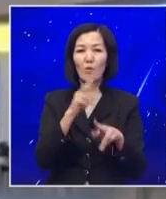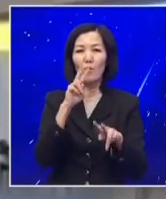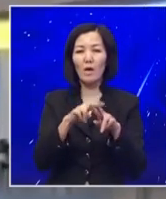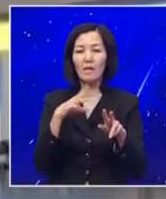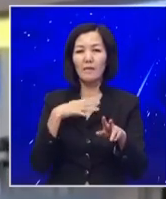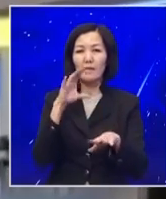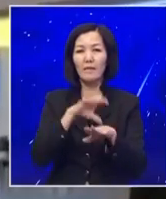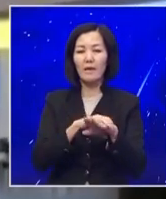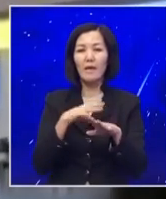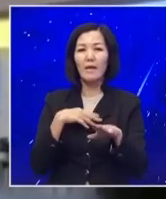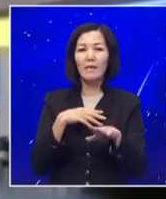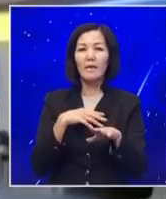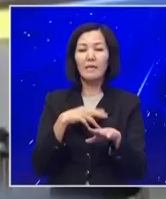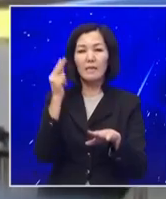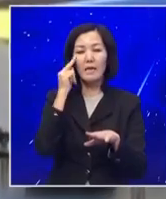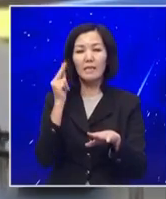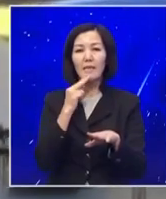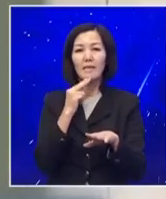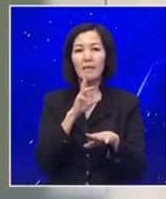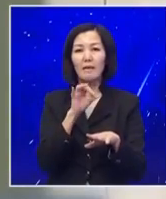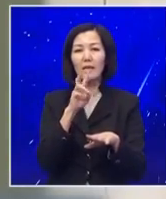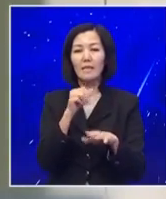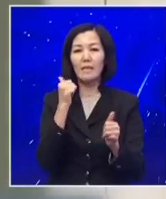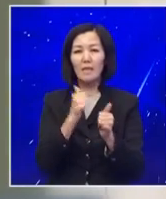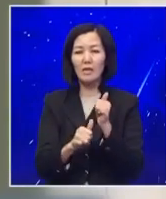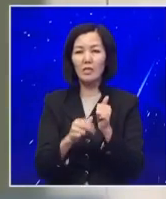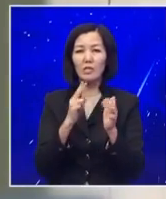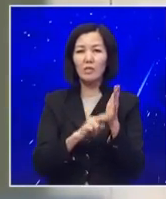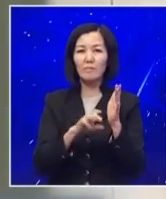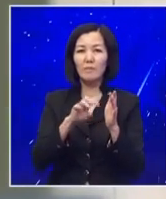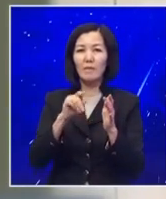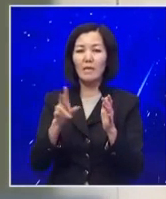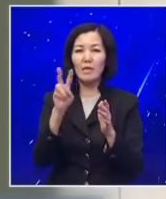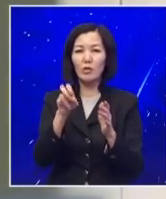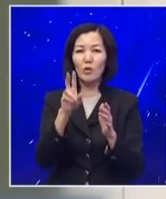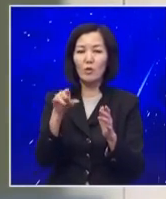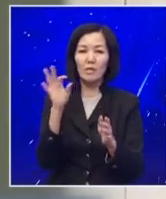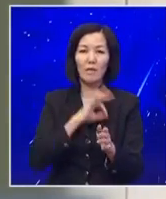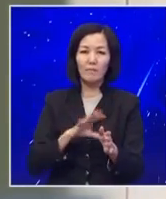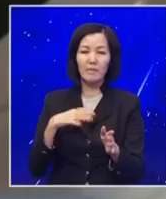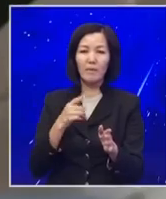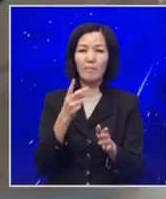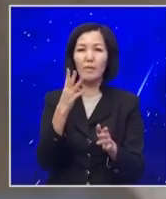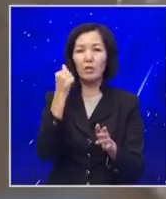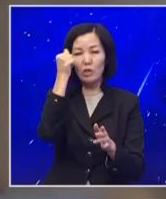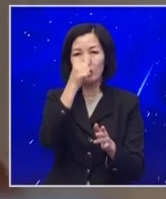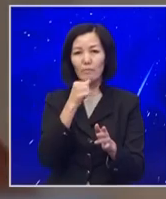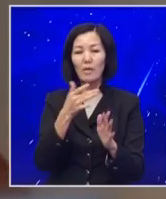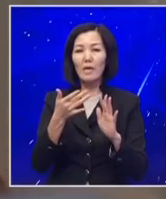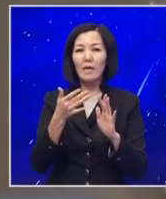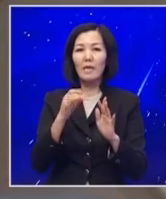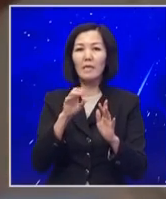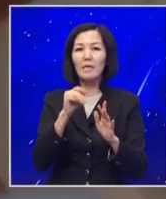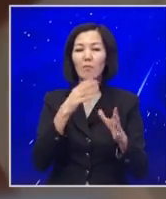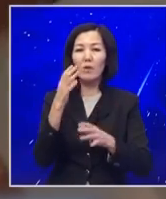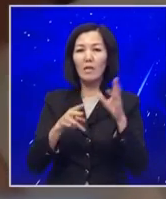Тегі қытайлық Канада азаматы есірткі саудасынан жыл сайын 70 миллиард доллар тауып келген. Ол бірнеше жыл бойы Интерполдың